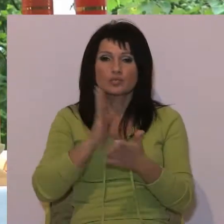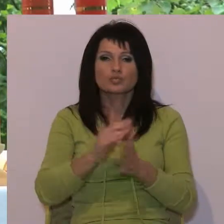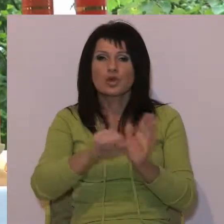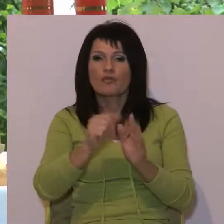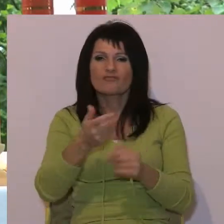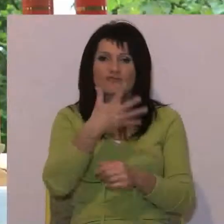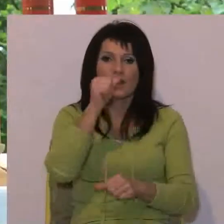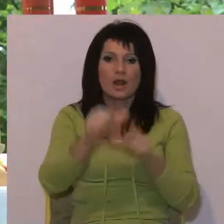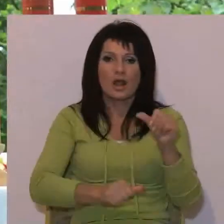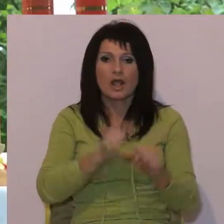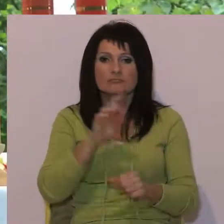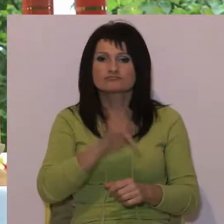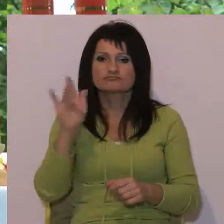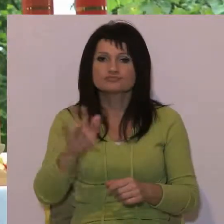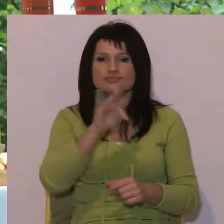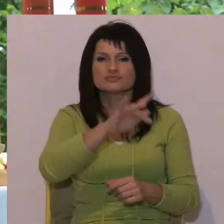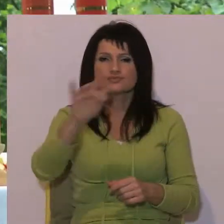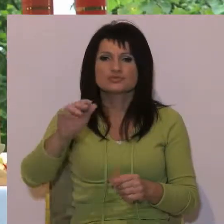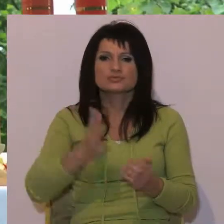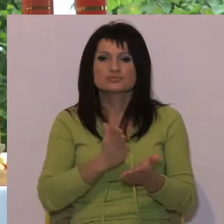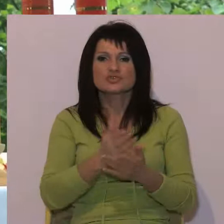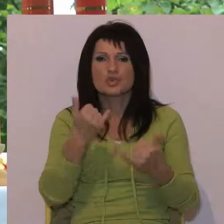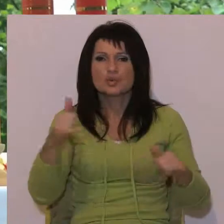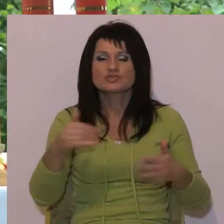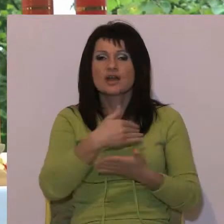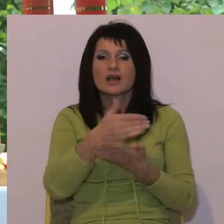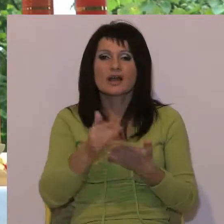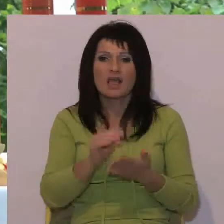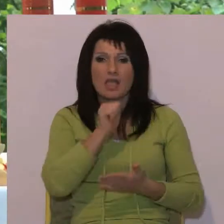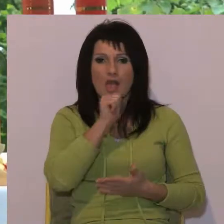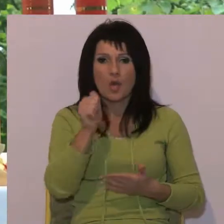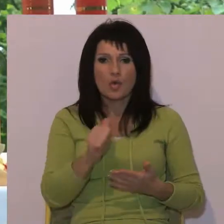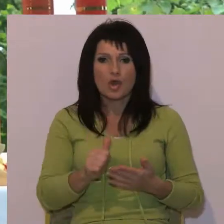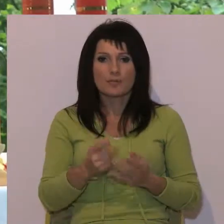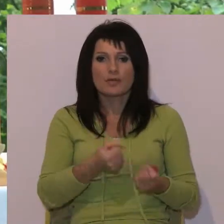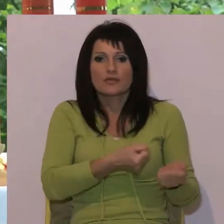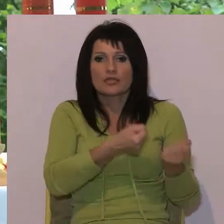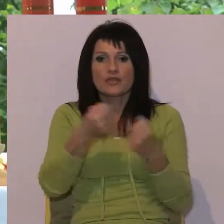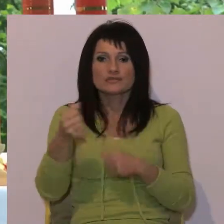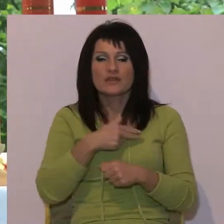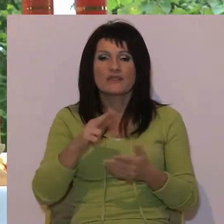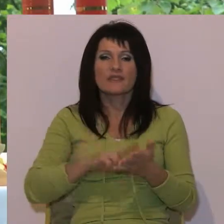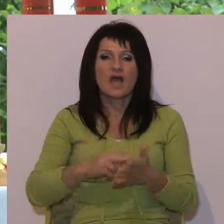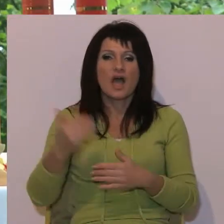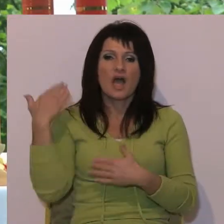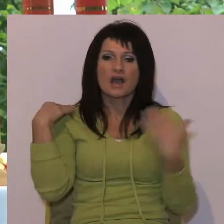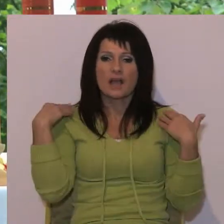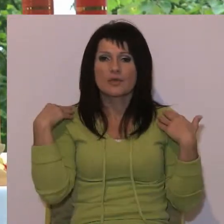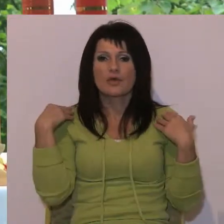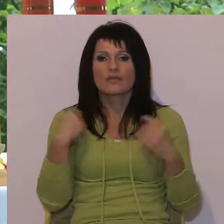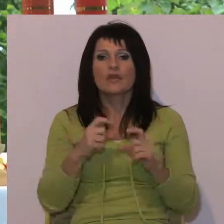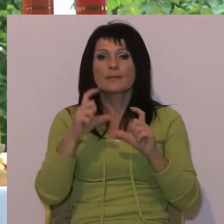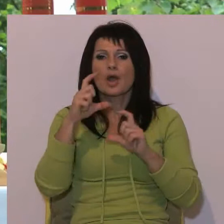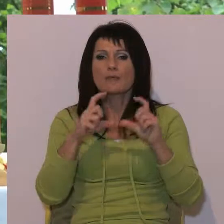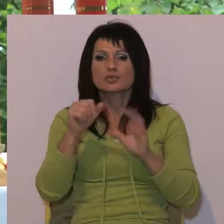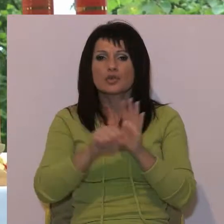lat przemierzają przez różne kraje Europy, niosąc na ramionach proporcjonalnie do